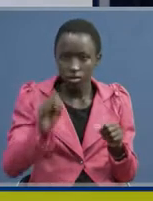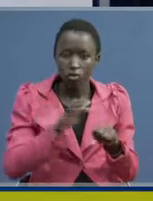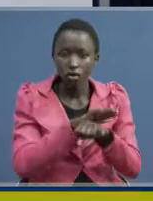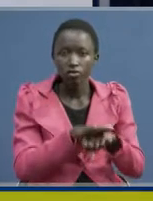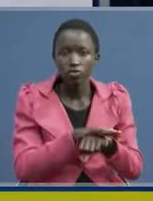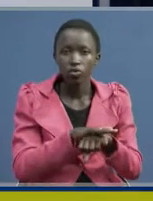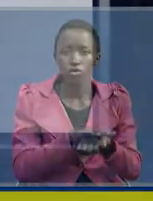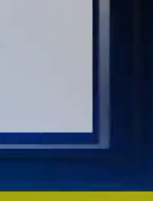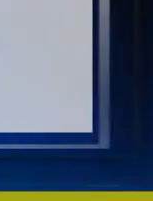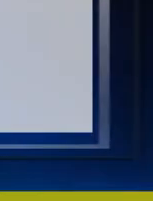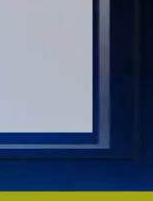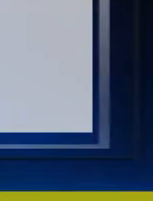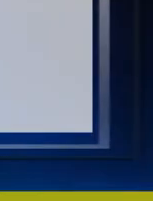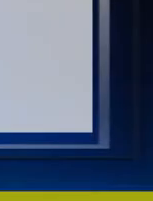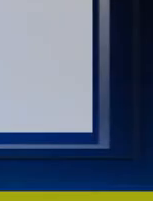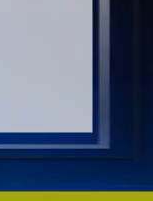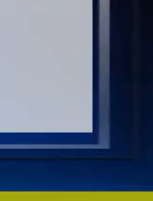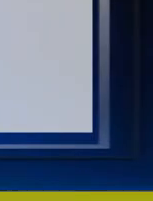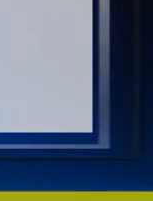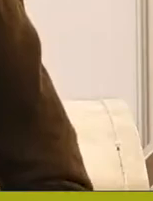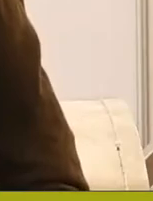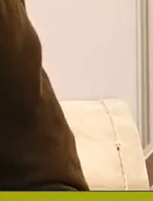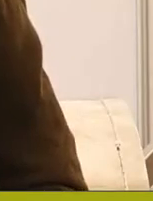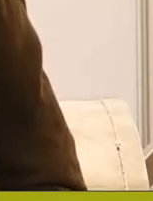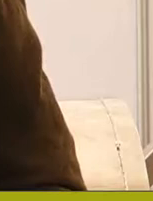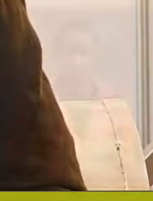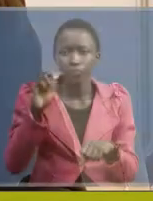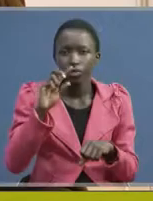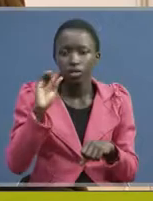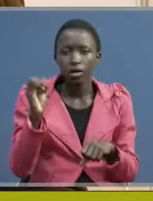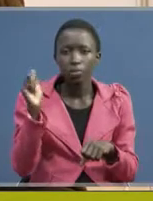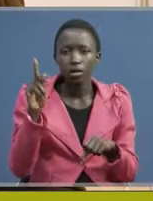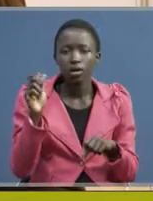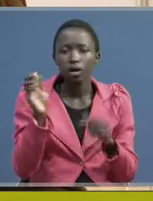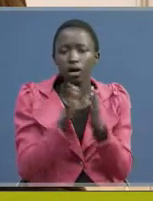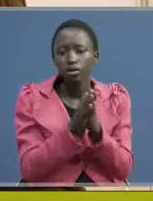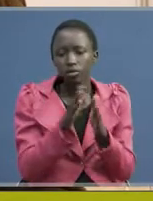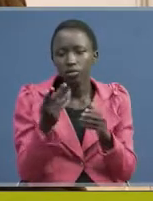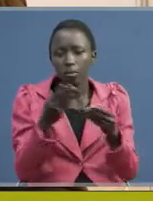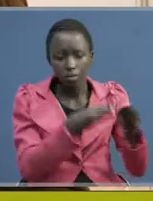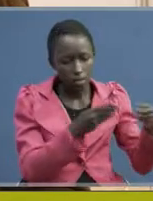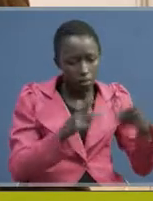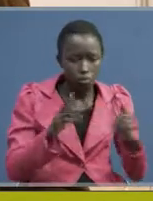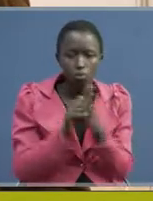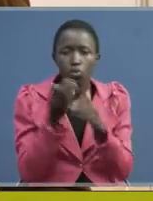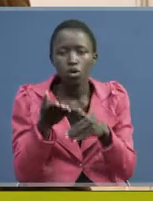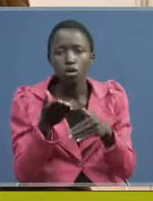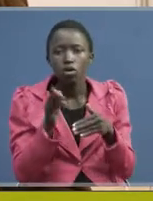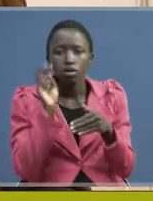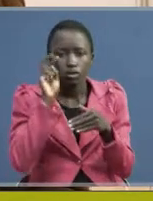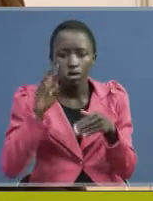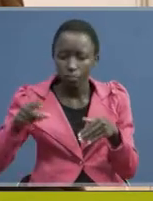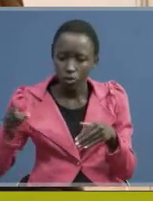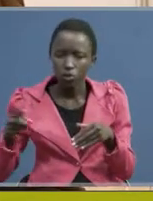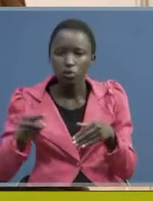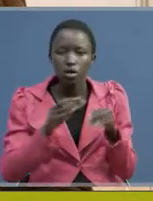Kusini, Misri, Pakistan na Japan. Wafanyabiashara sawa na wajasiriamali wa humu nchini wameweza kukadiria